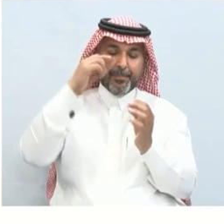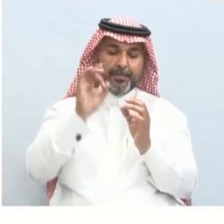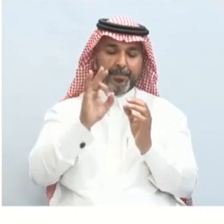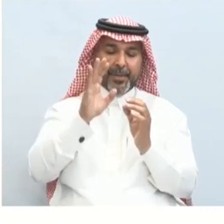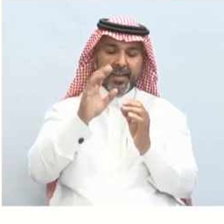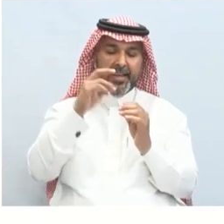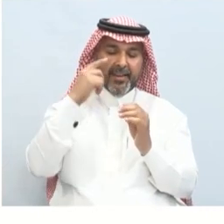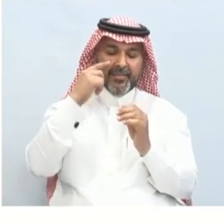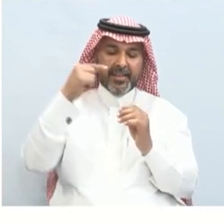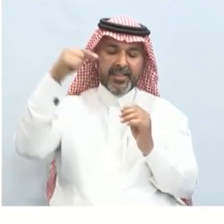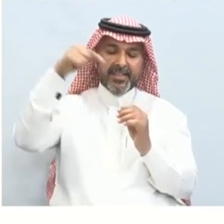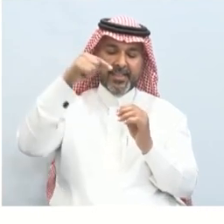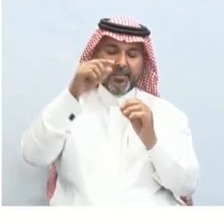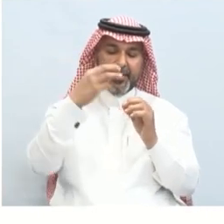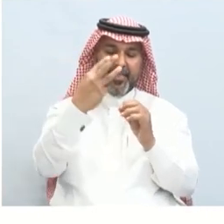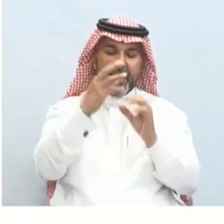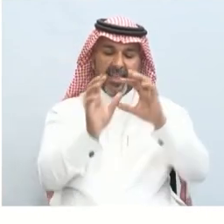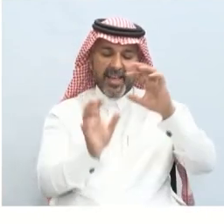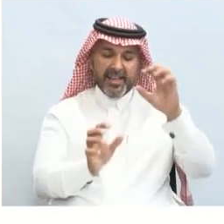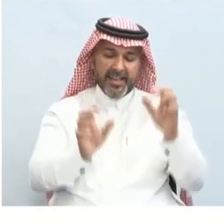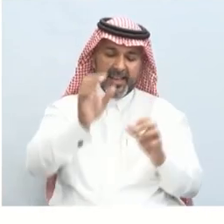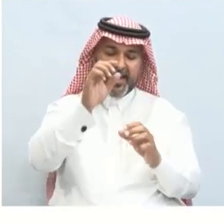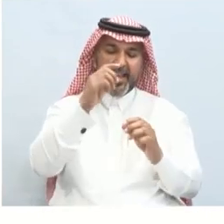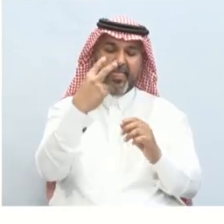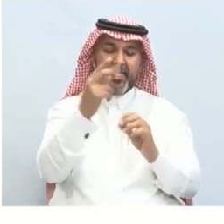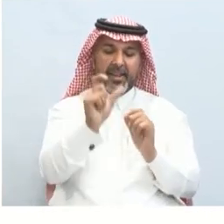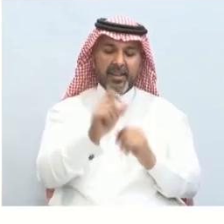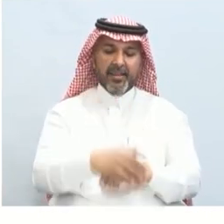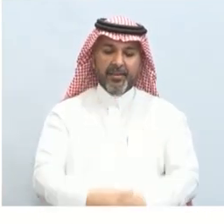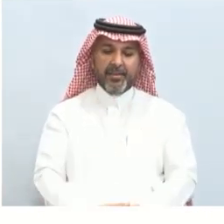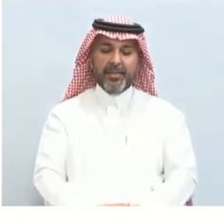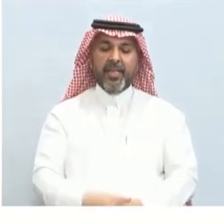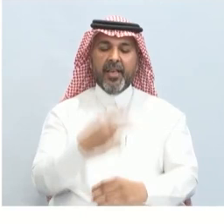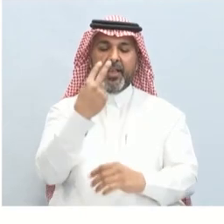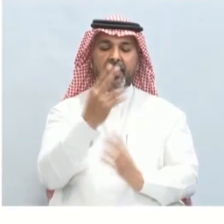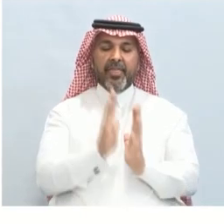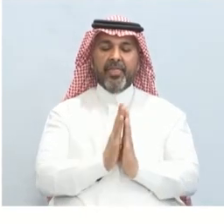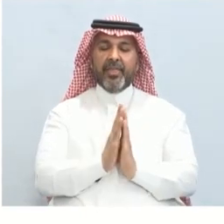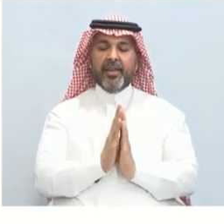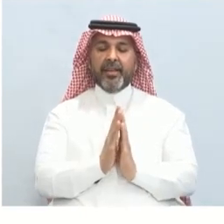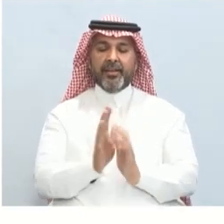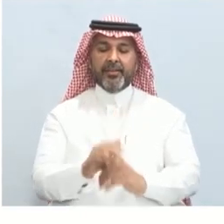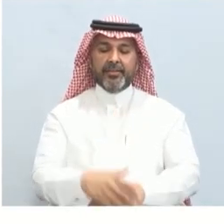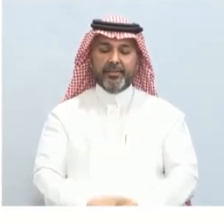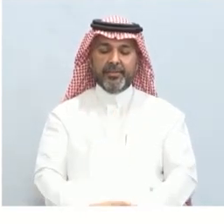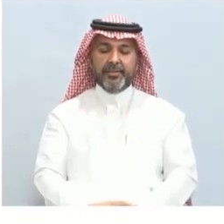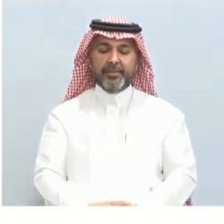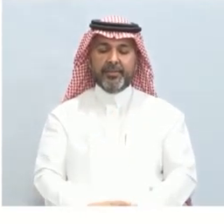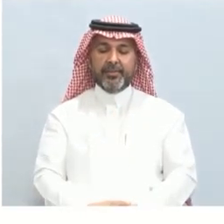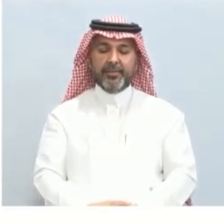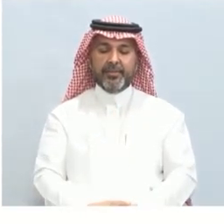على الرسم يعني قاللك ان هنا يبغى يثبت الاثنين اذا هذه تعتبر ايش تعتبر نقطه مرجعيه